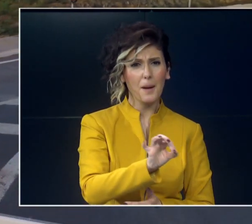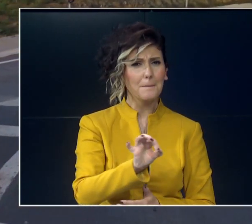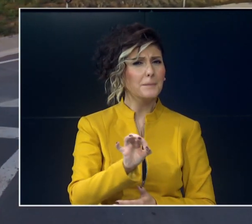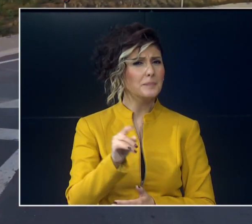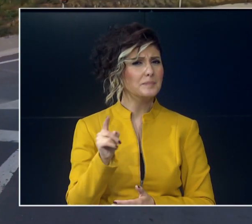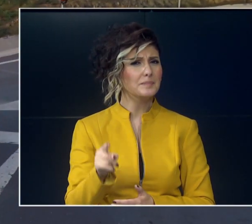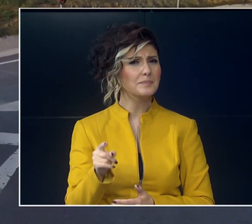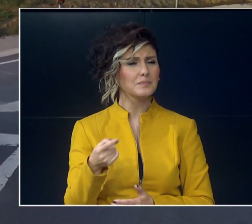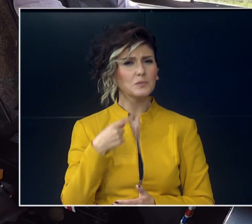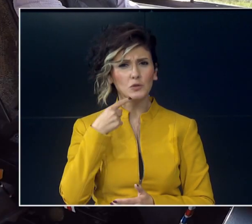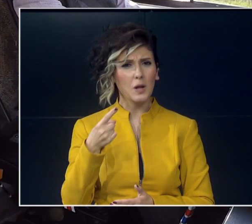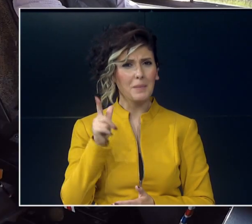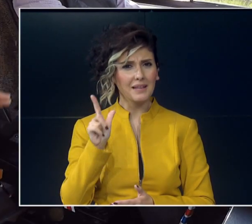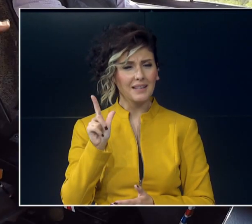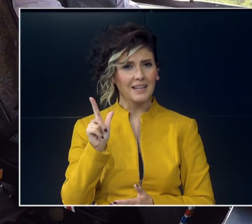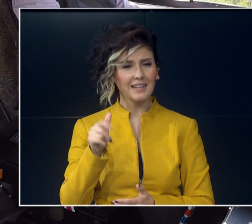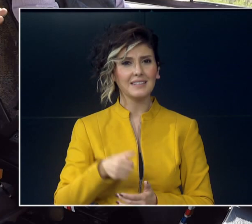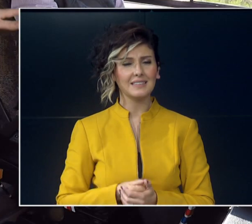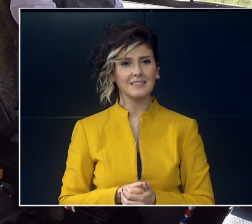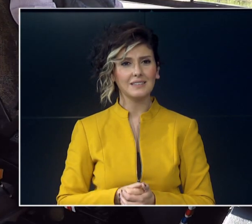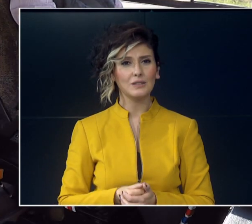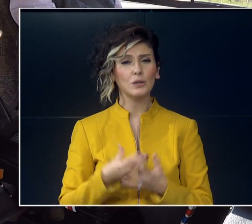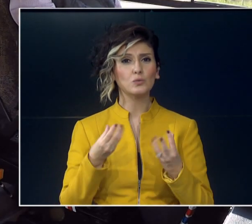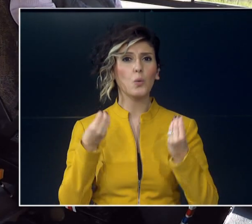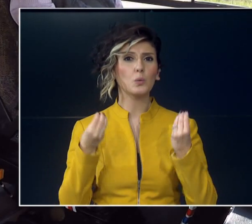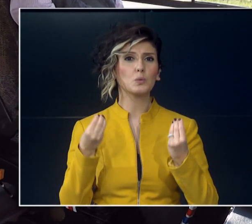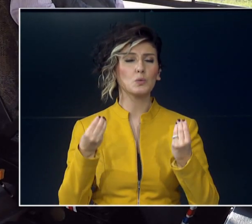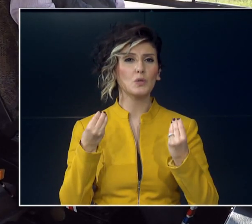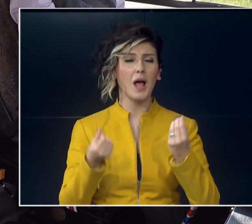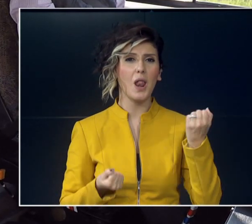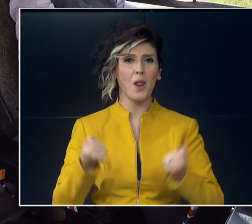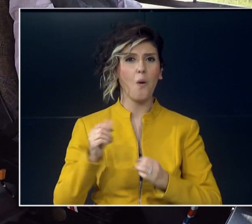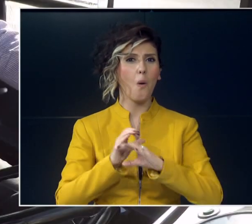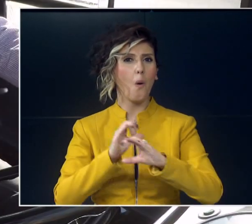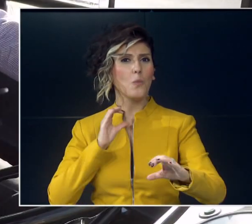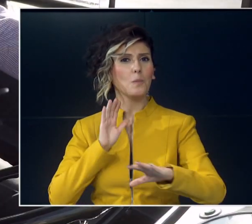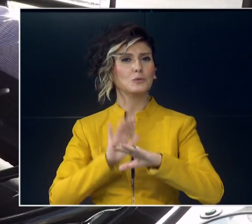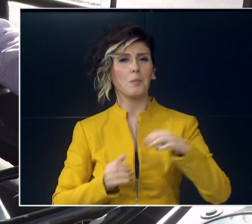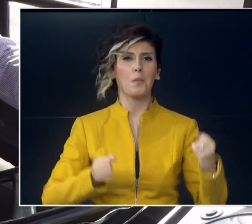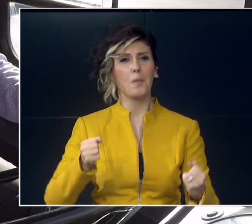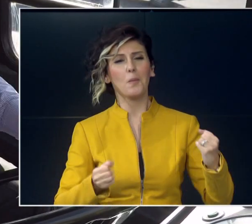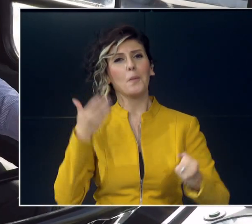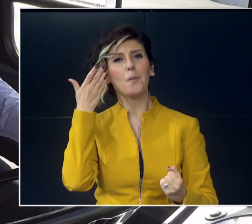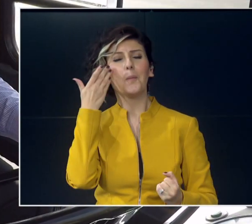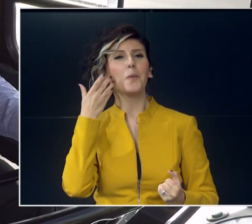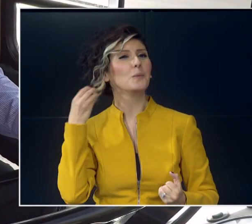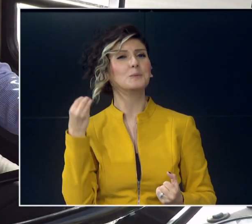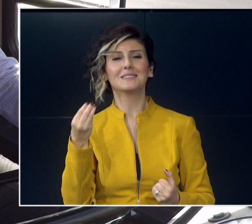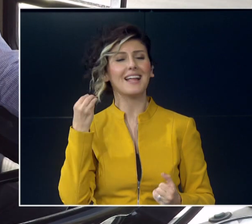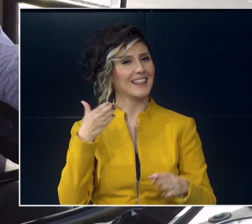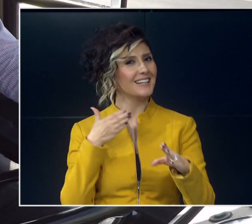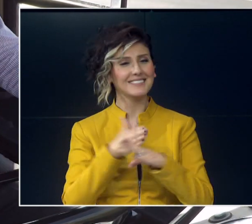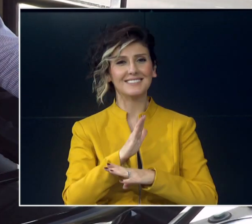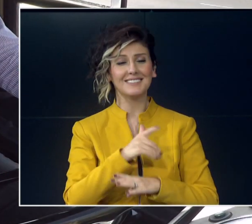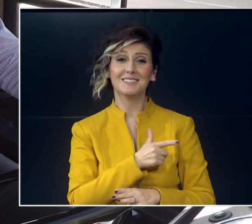yani söylemek gerekiyor, saygı var. Çok güzel otobüs kullandınız ya. Vallahi billahi, gerçekten. Vallahi